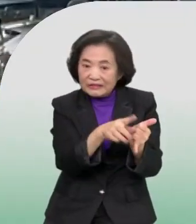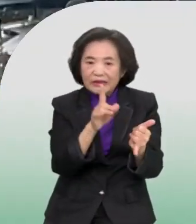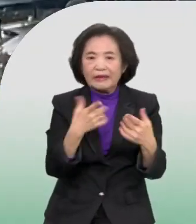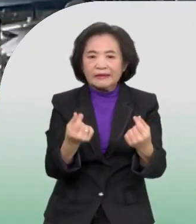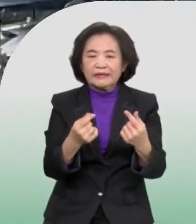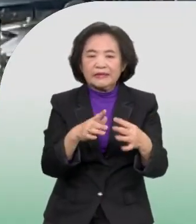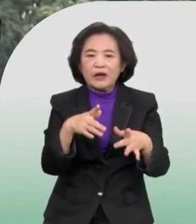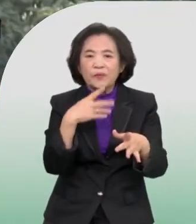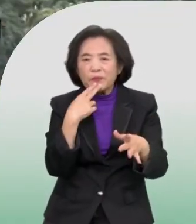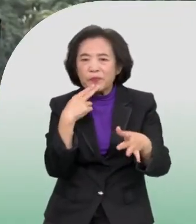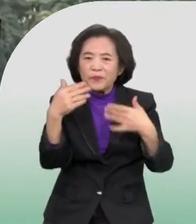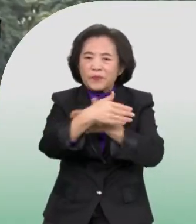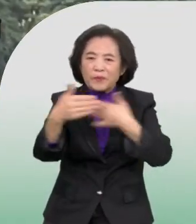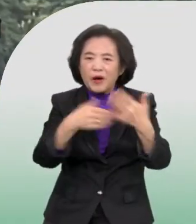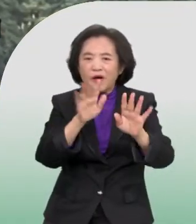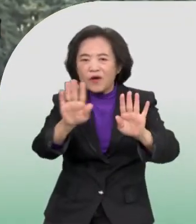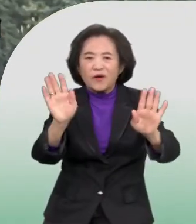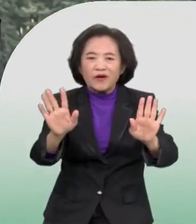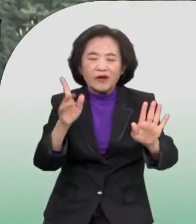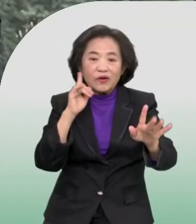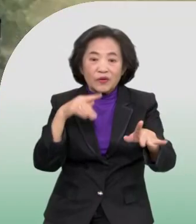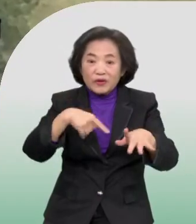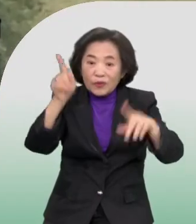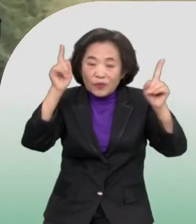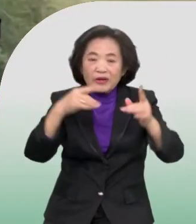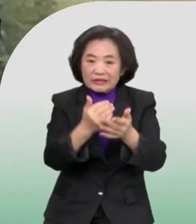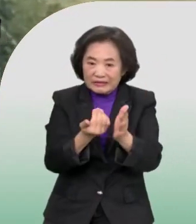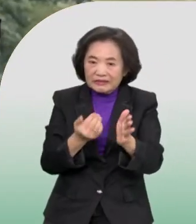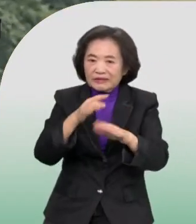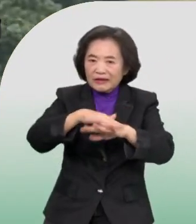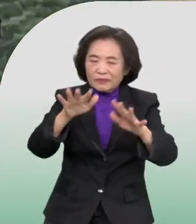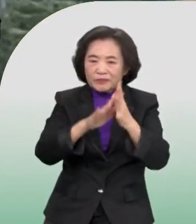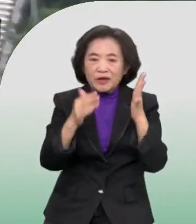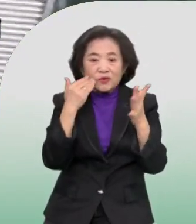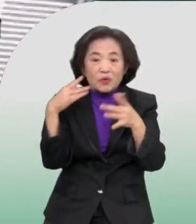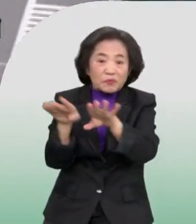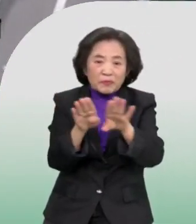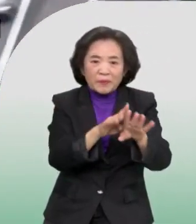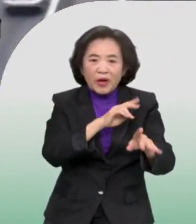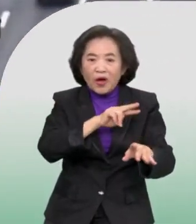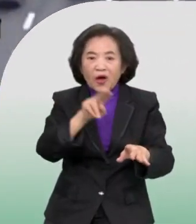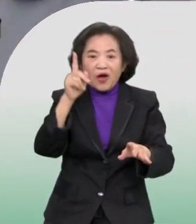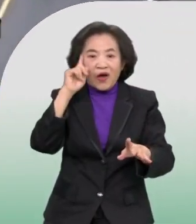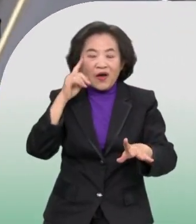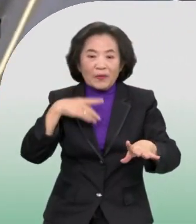了做交通管制，我预料要抢先来安排，真唔会好好严格看千